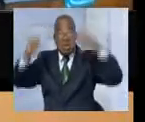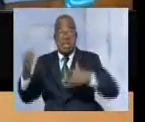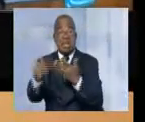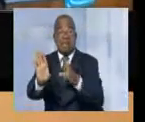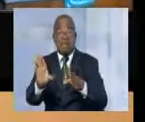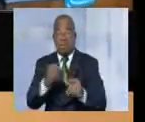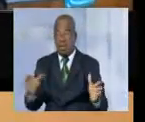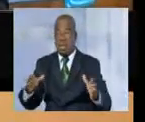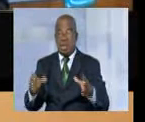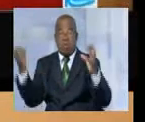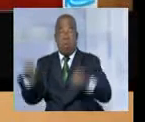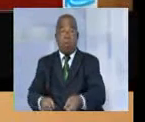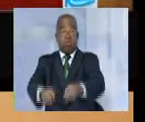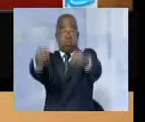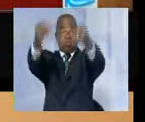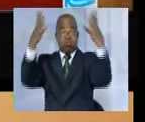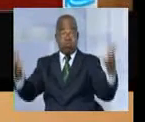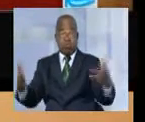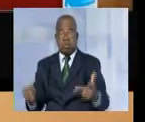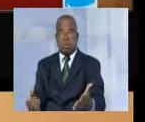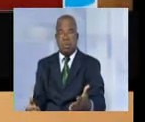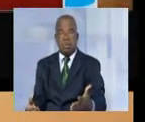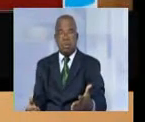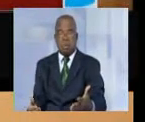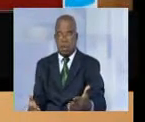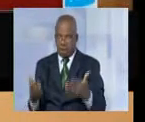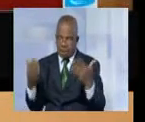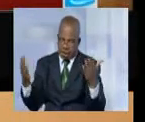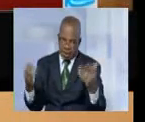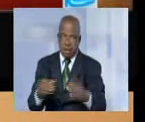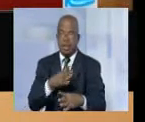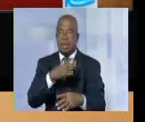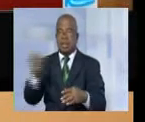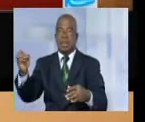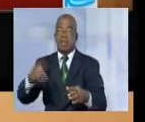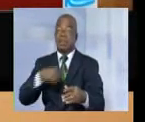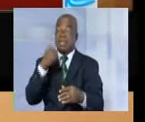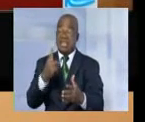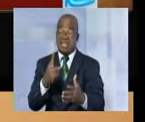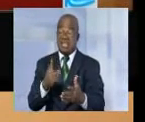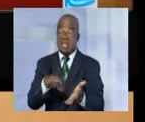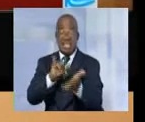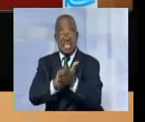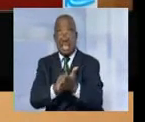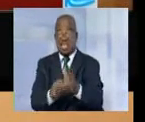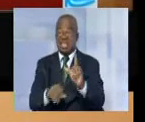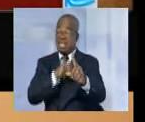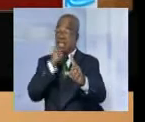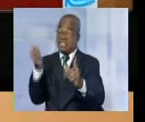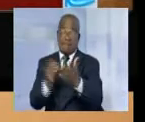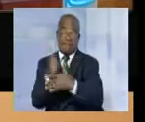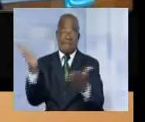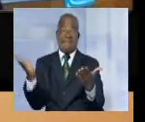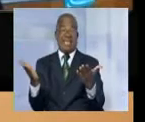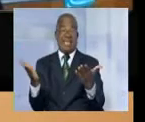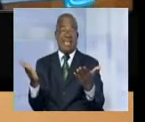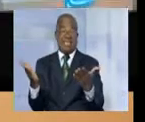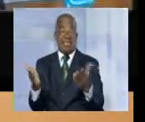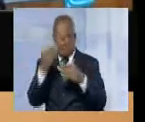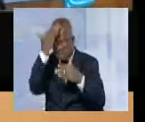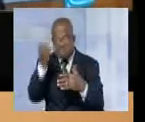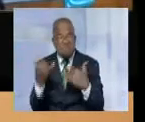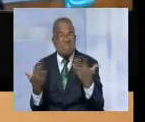français des Affaires étrangères, Laurent Fabius, s'est rendu à Tripoli et a condamné, je cite, un attentat lâche et odieux. Laurent